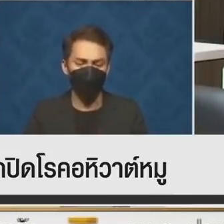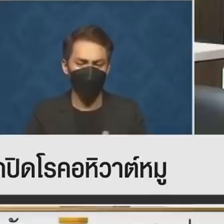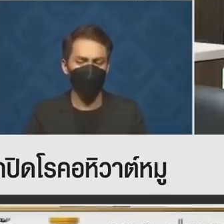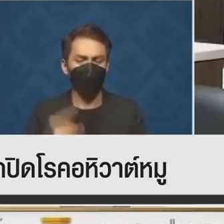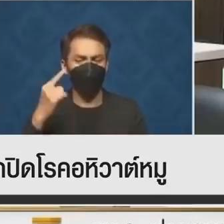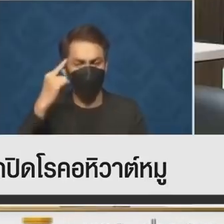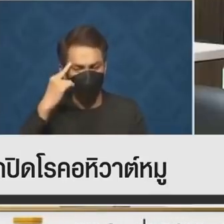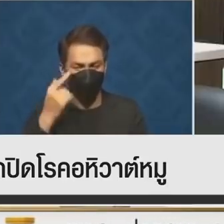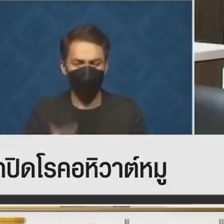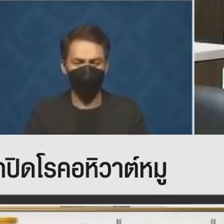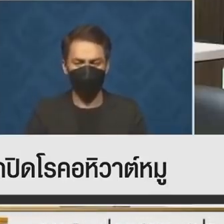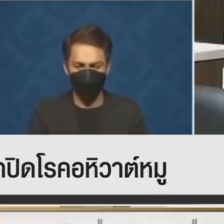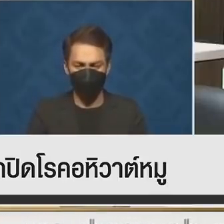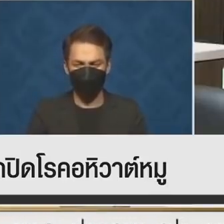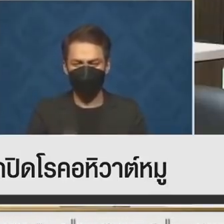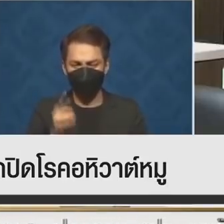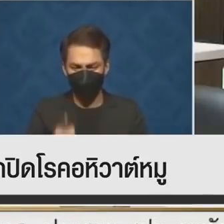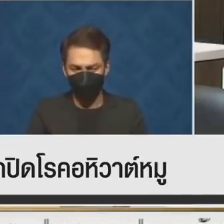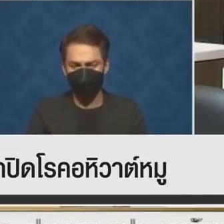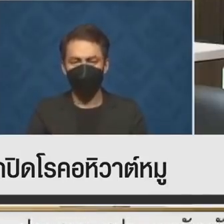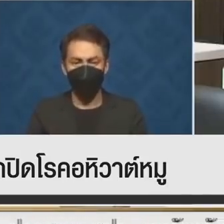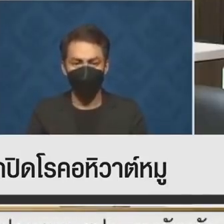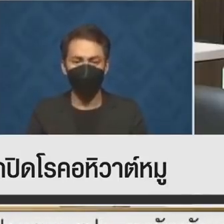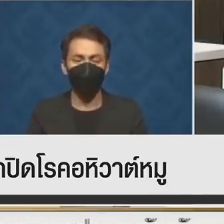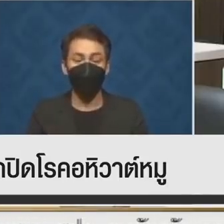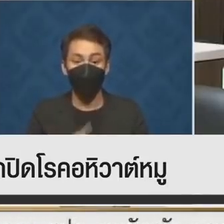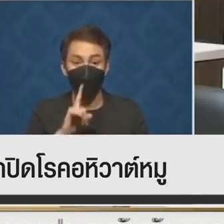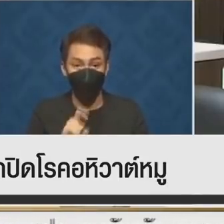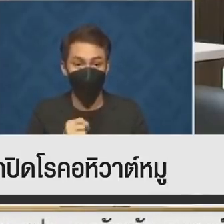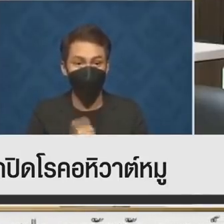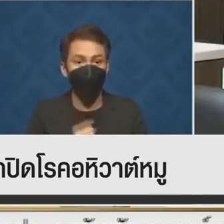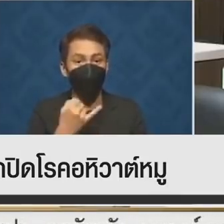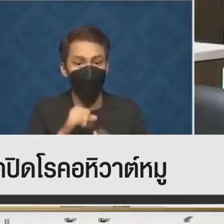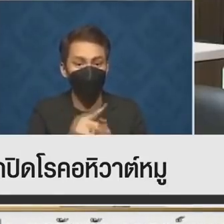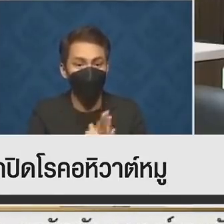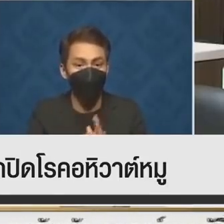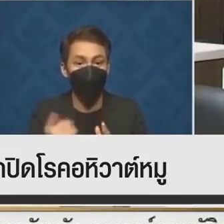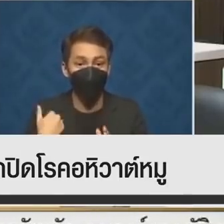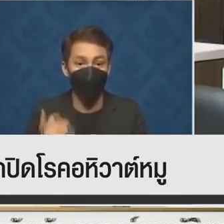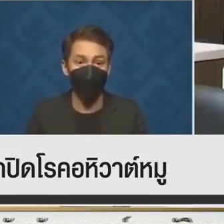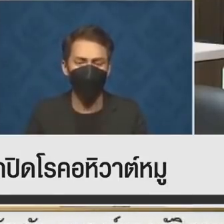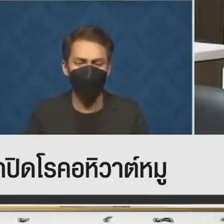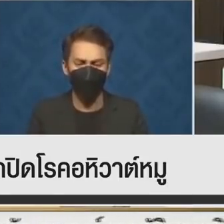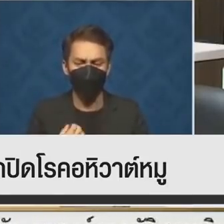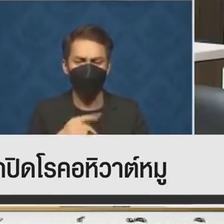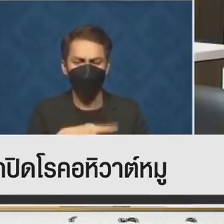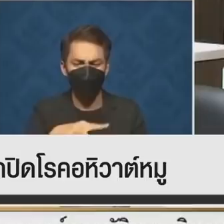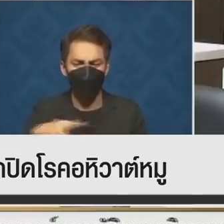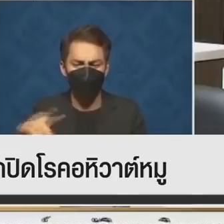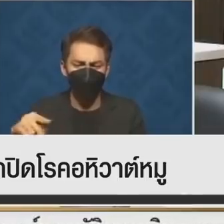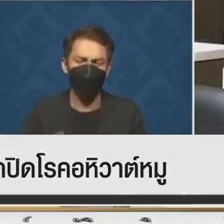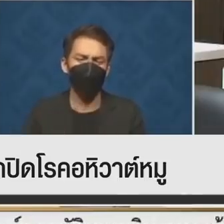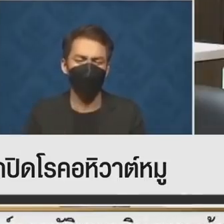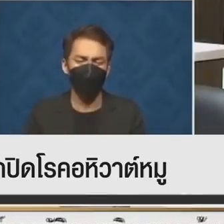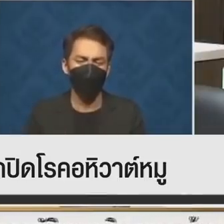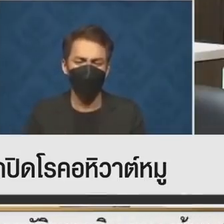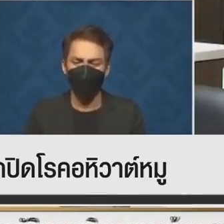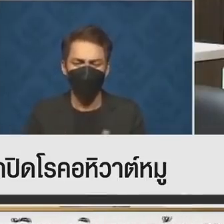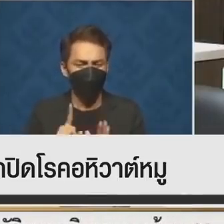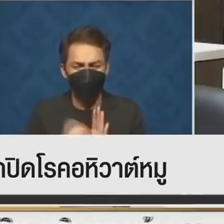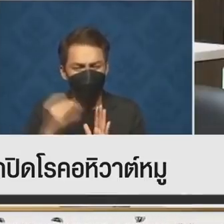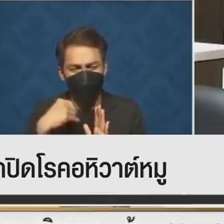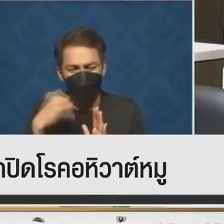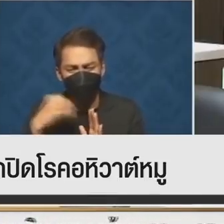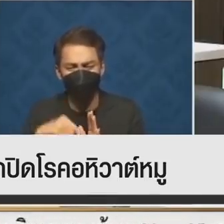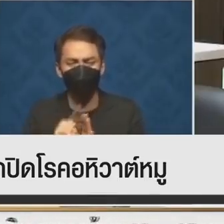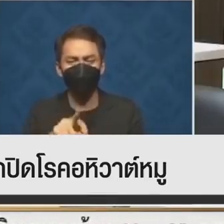จงใจผมยังสงสัยว่าทำผิดกฎหมายไหมเนี่ยท่านบอกเป็นเพิศเป็นเพิศเป็นเพิศทุกวิธาธานาทีแต่ท่